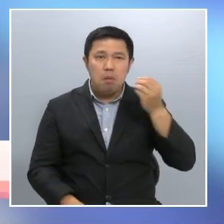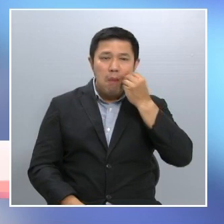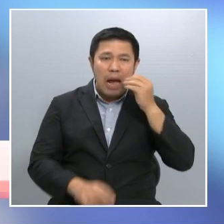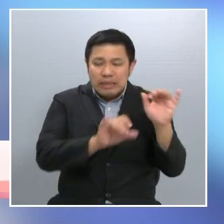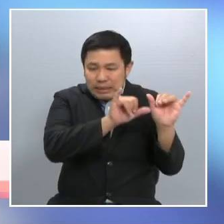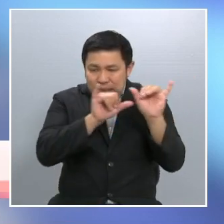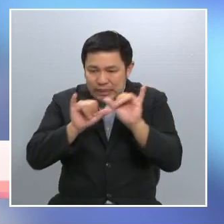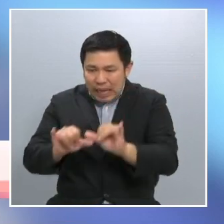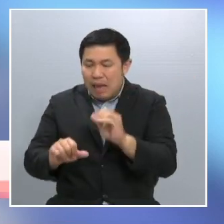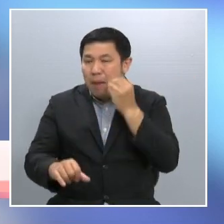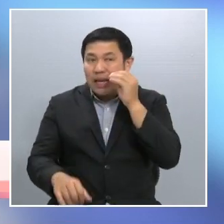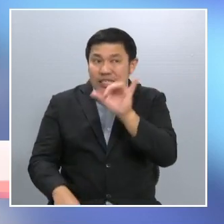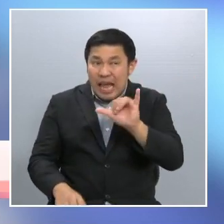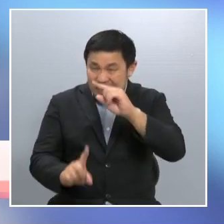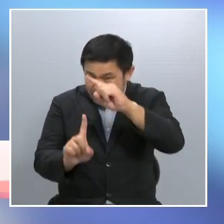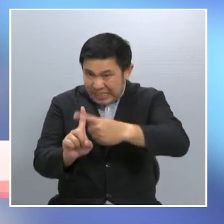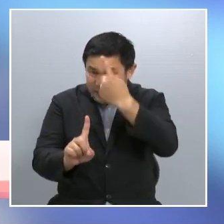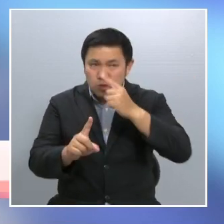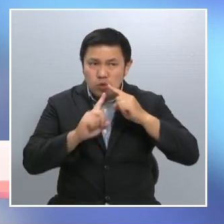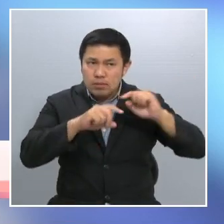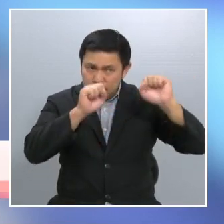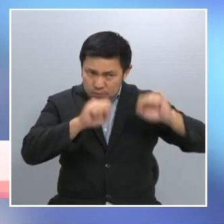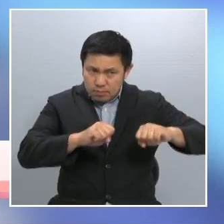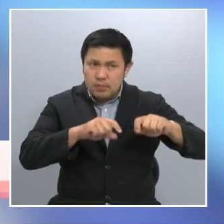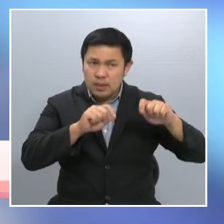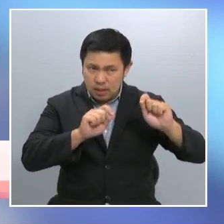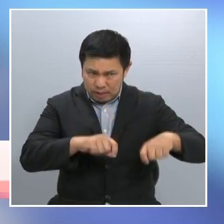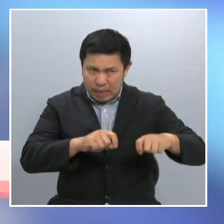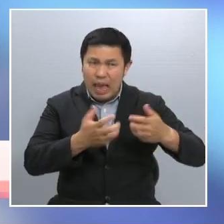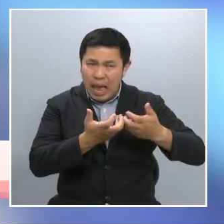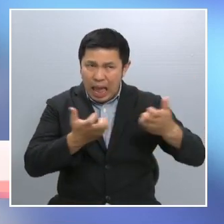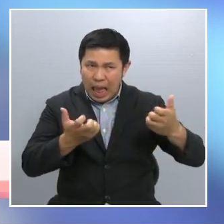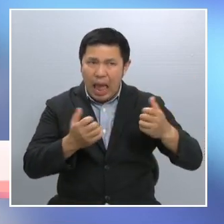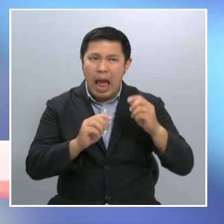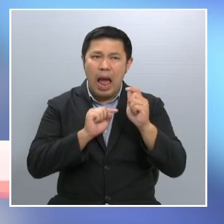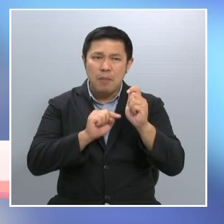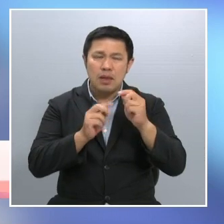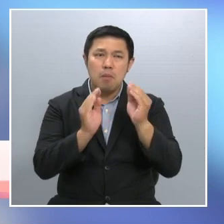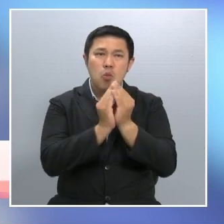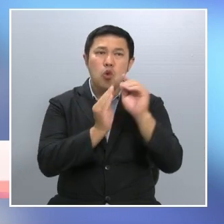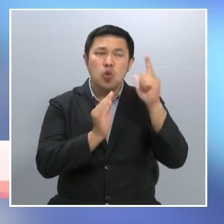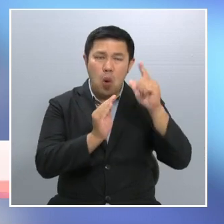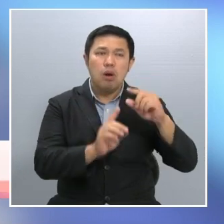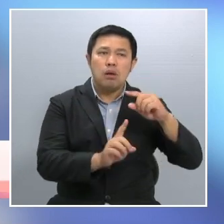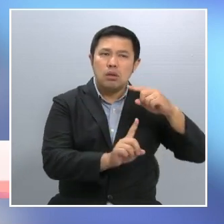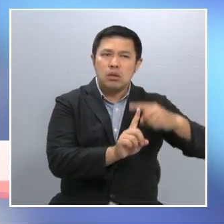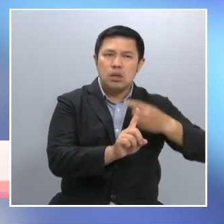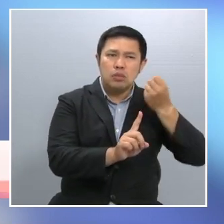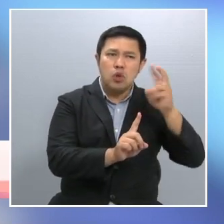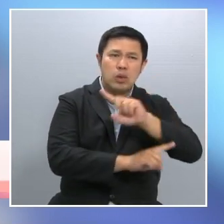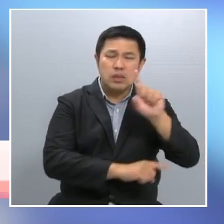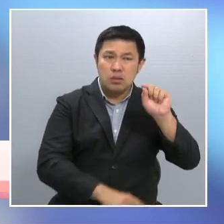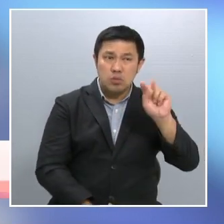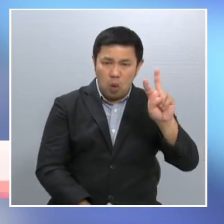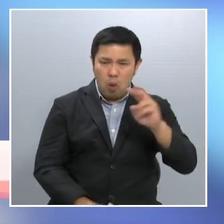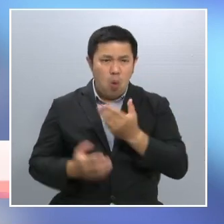ติได้1เดือนค่ะแล้วก็ตกลงจะหย่ากันที่อำเภอบางบัวทองเมื่อ22ธันวาคมที่ผ่านมาเธอไปพร้อมกับ